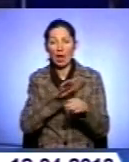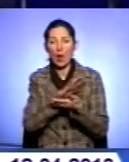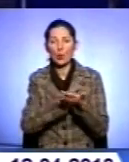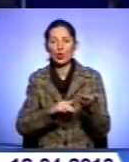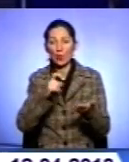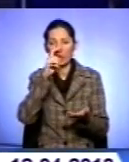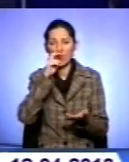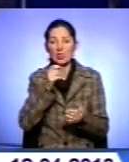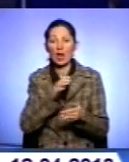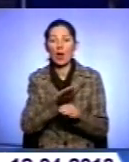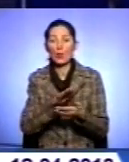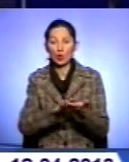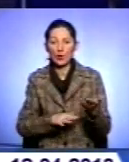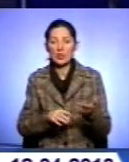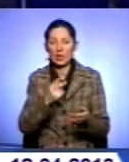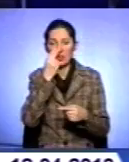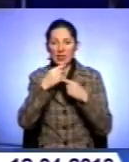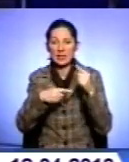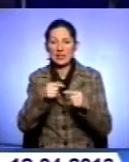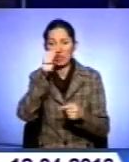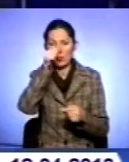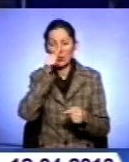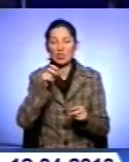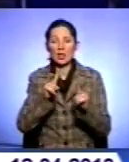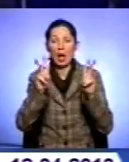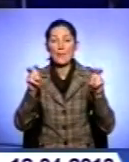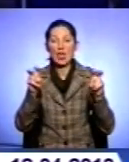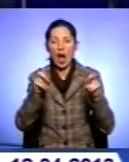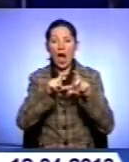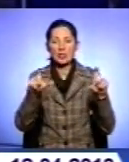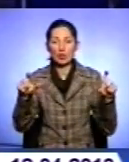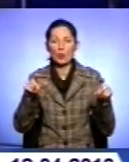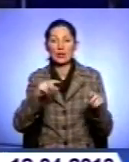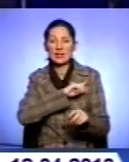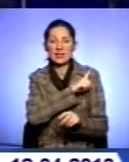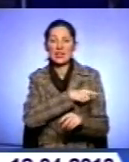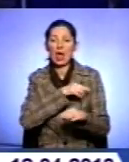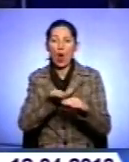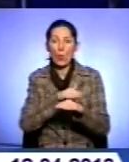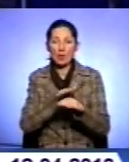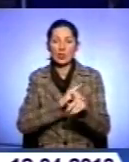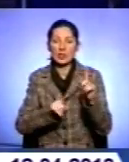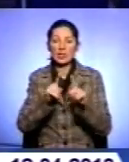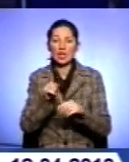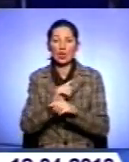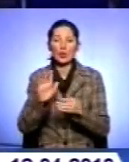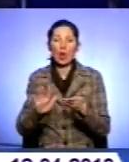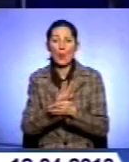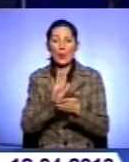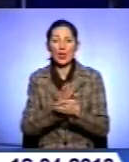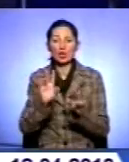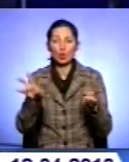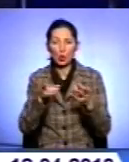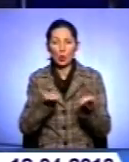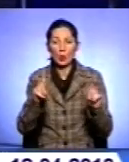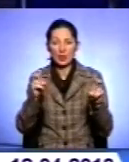триває традиційний місячник під гаслом «Сила гуманності». На засіданні Тернопільського прес-клубу, тема якого «Товариство Червоного Хреста